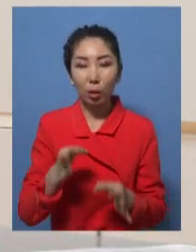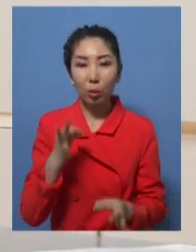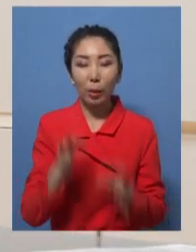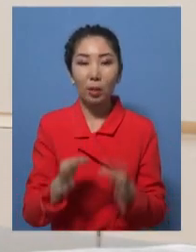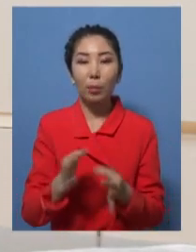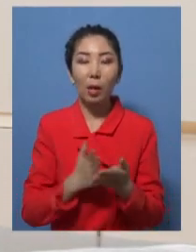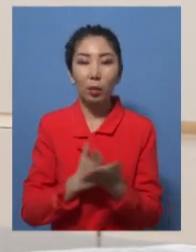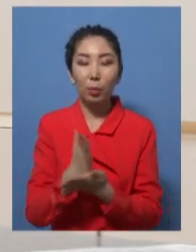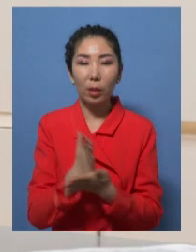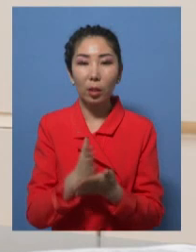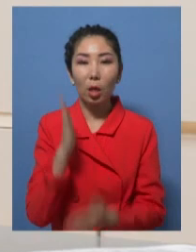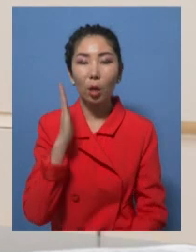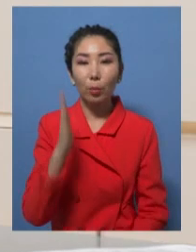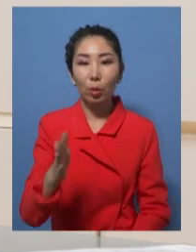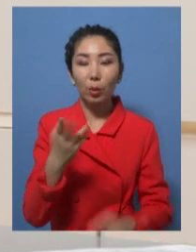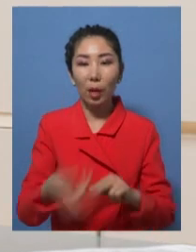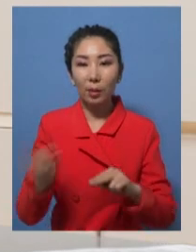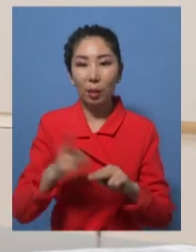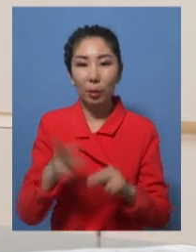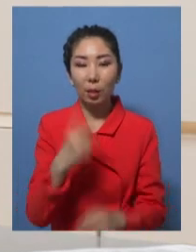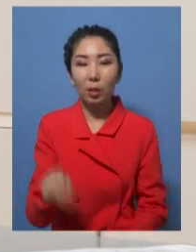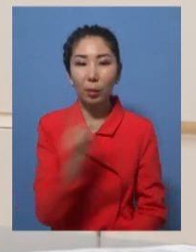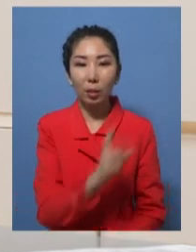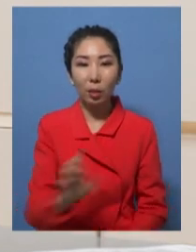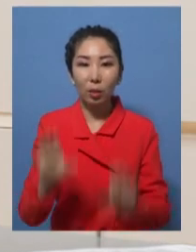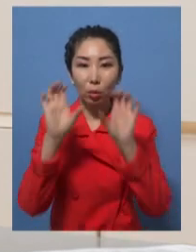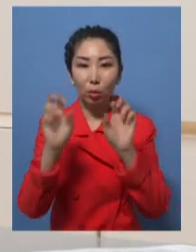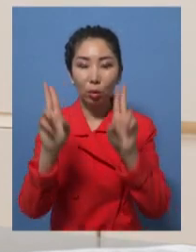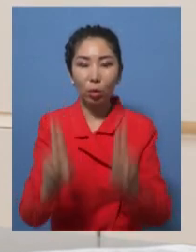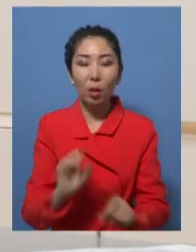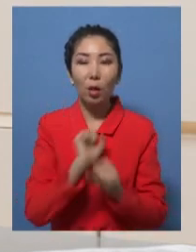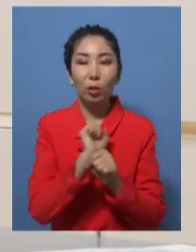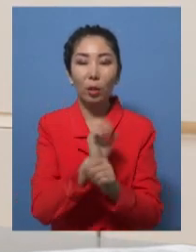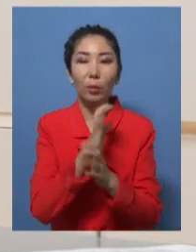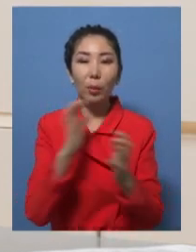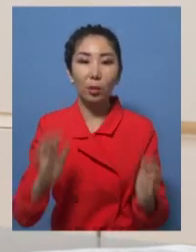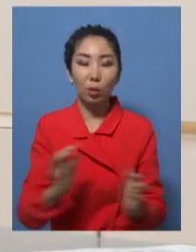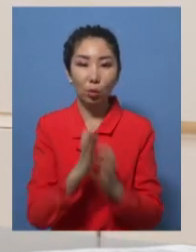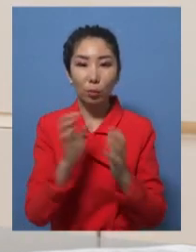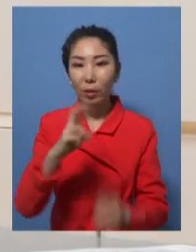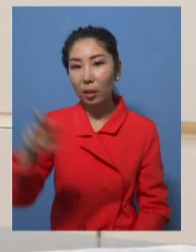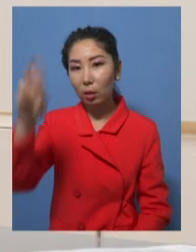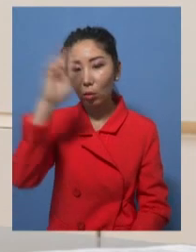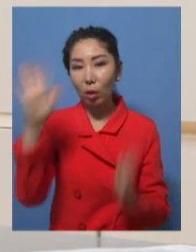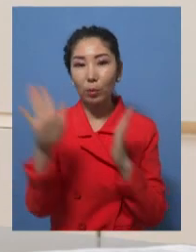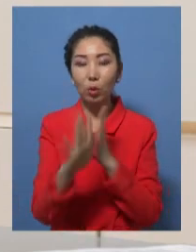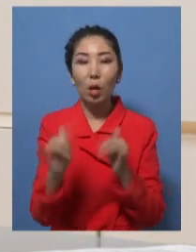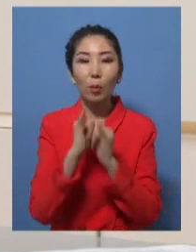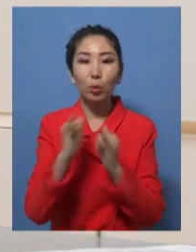прокуратураның бас бағыттарын болу, бір азаматтардың конституциялық құқықтарын сақталуын қамтамасыз ету, мемлекет пен қоғам